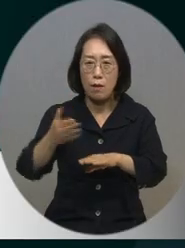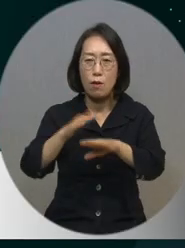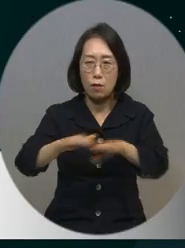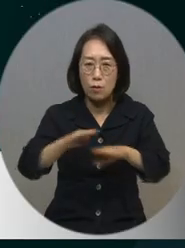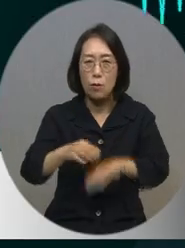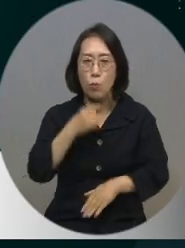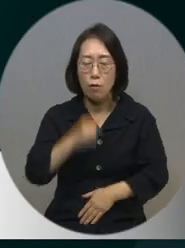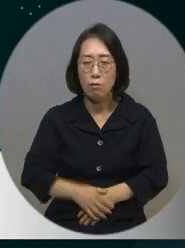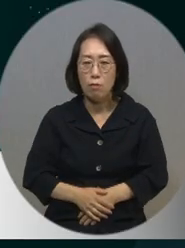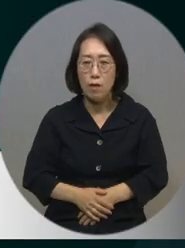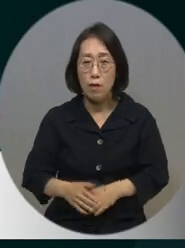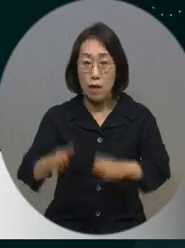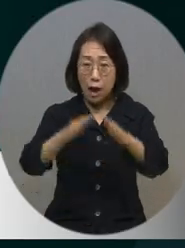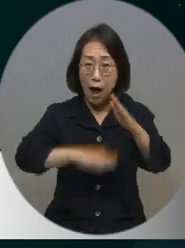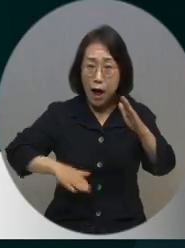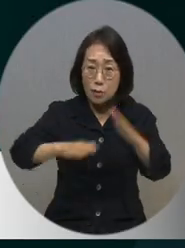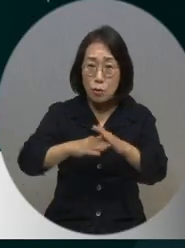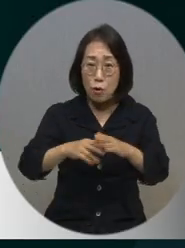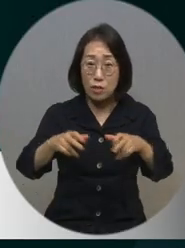장애 가정에